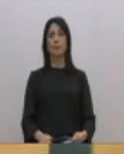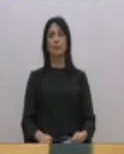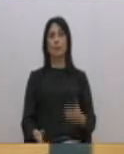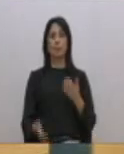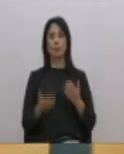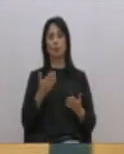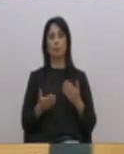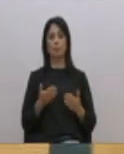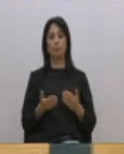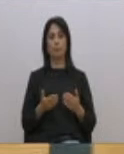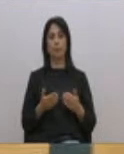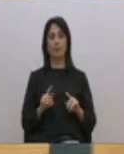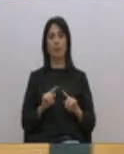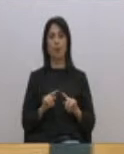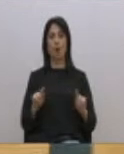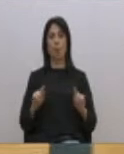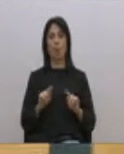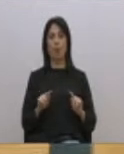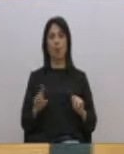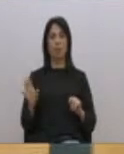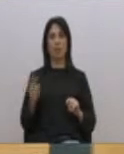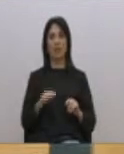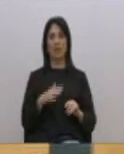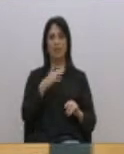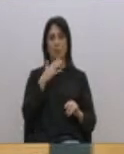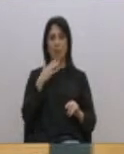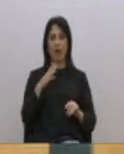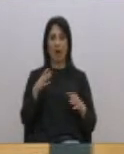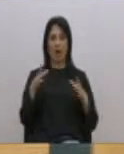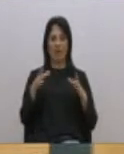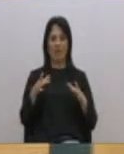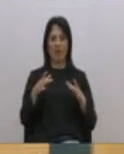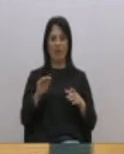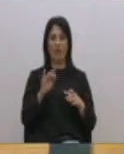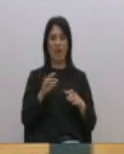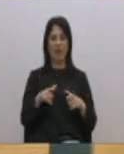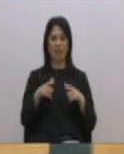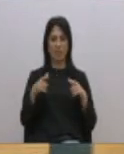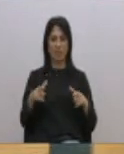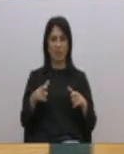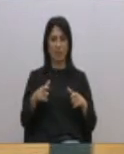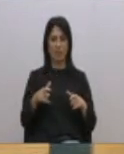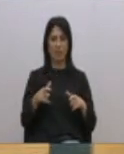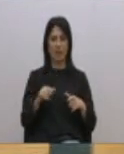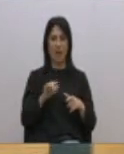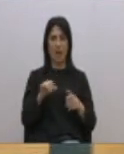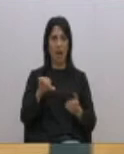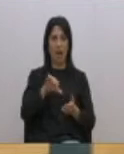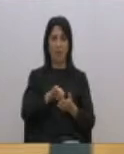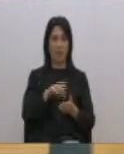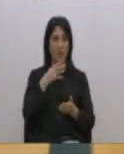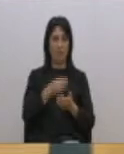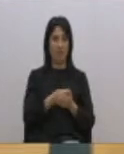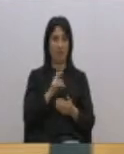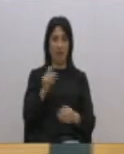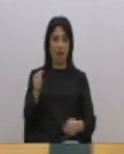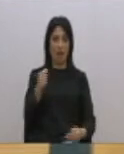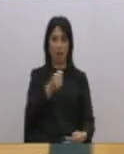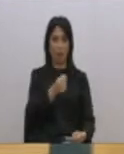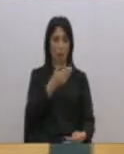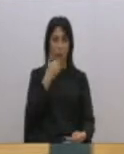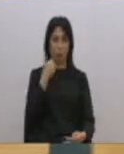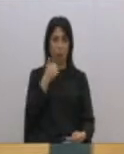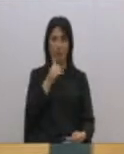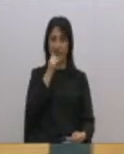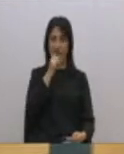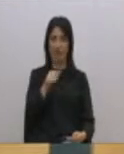თუ ოპოზიციაში ყველაზე მრავალრიცხოვანმა ფრაქციამ არ წამოაყენა თავისი კანდიდატურა,